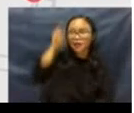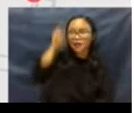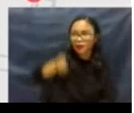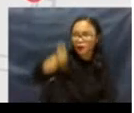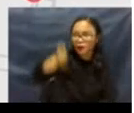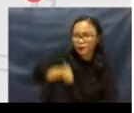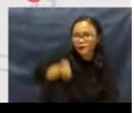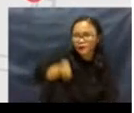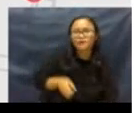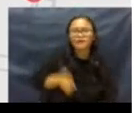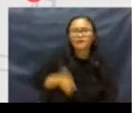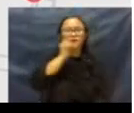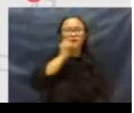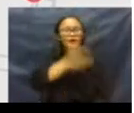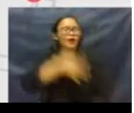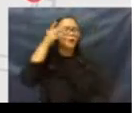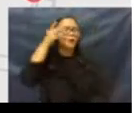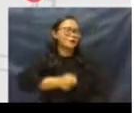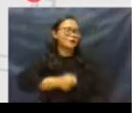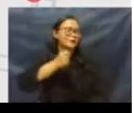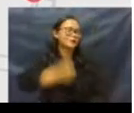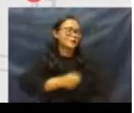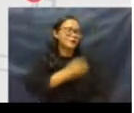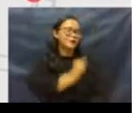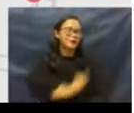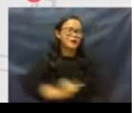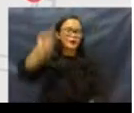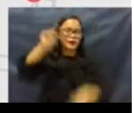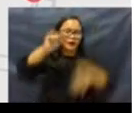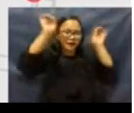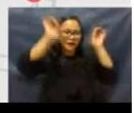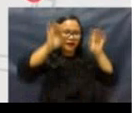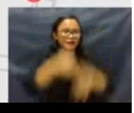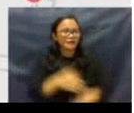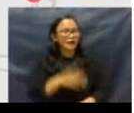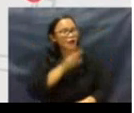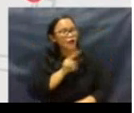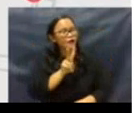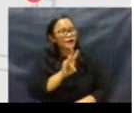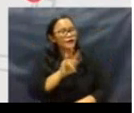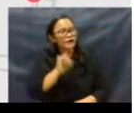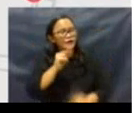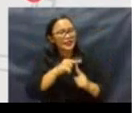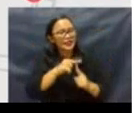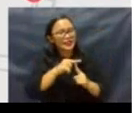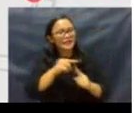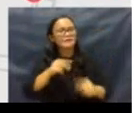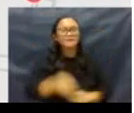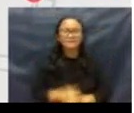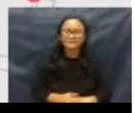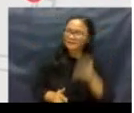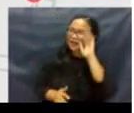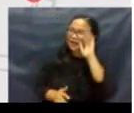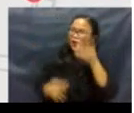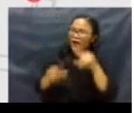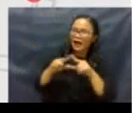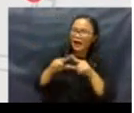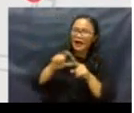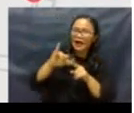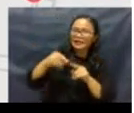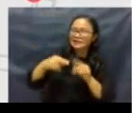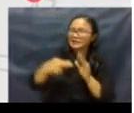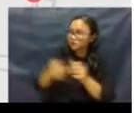wabarakatuh. Waalaikumsalam warahmatullahi wabarakatuh. Halo Bu Tutit. Halo Pak Adin, sehat? Bapak Adin